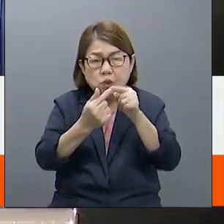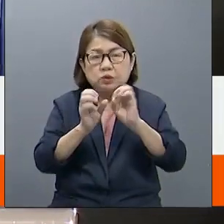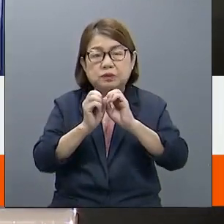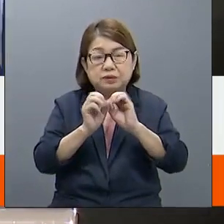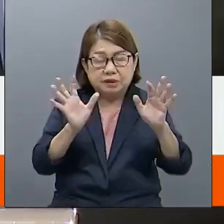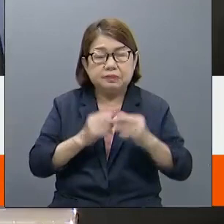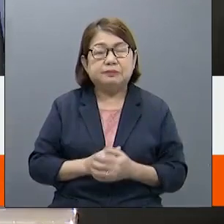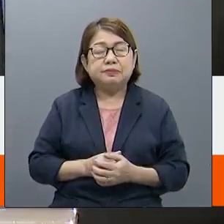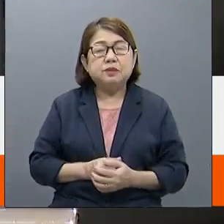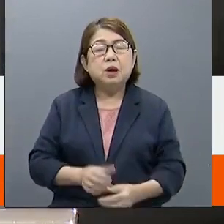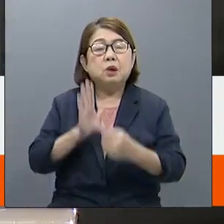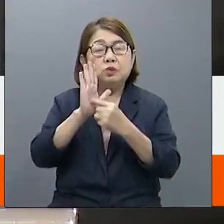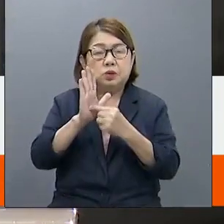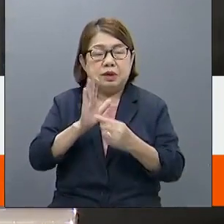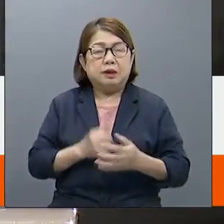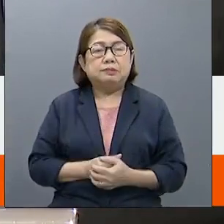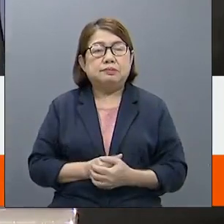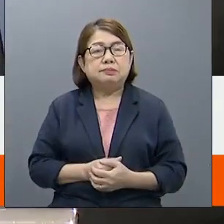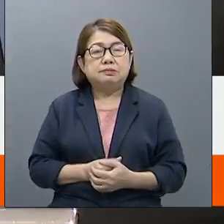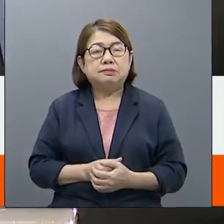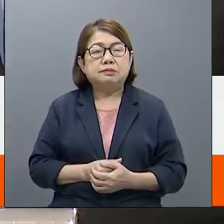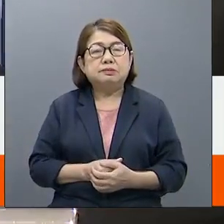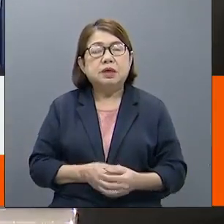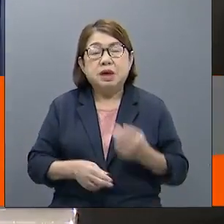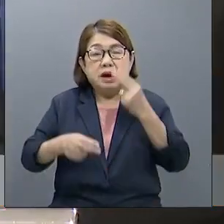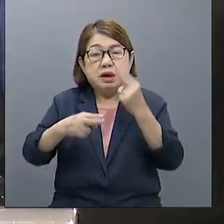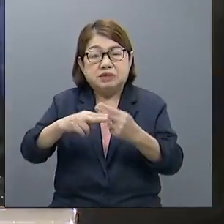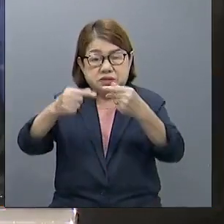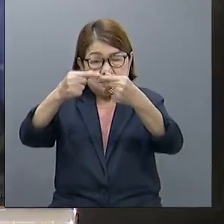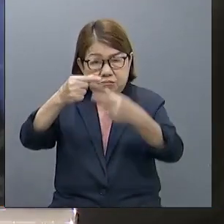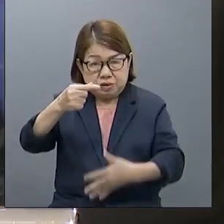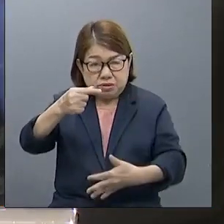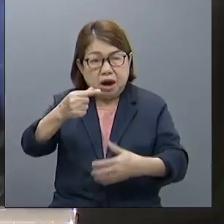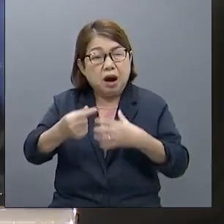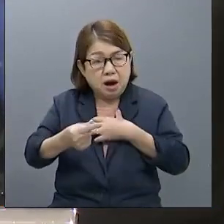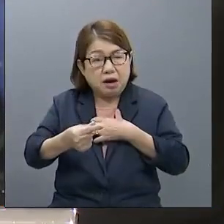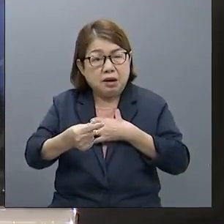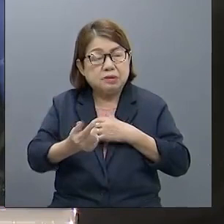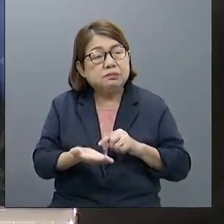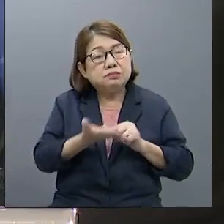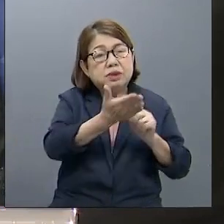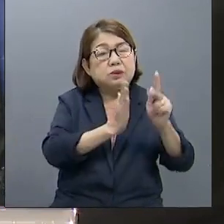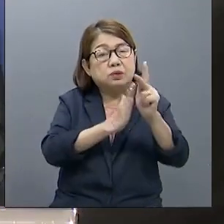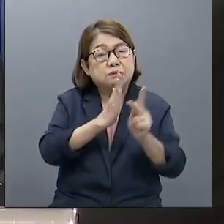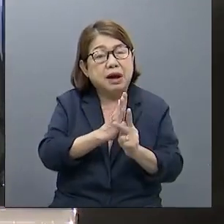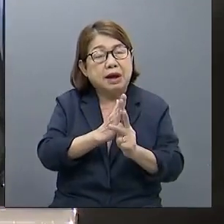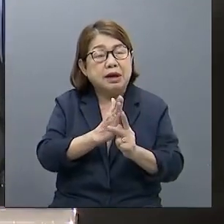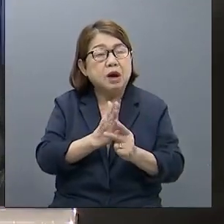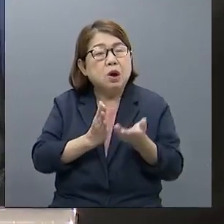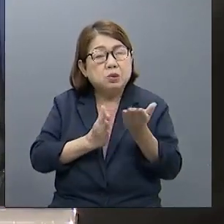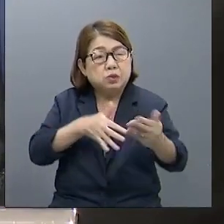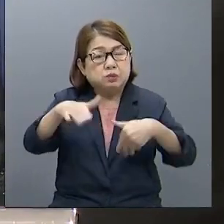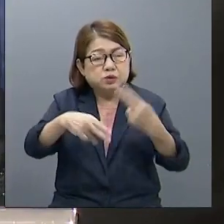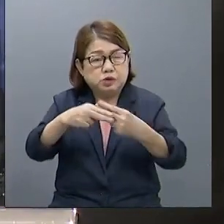อย่างเช่นการเข้าชื่อเสนอกฎหมายต่างๆนะครับทุกครั้งนี้ยากลำบาก